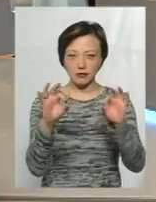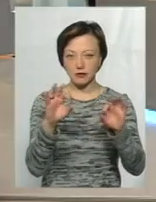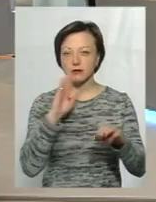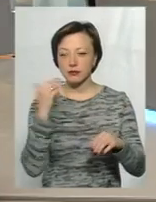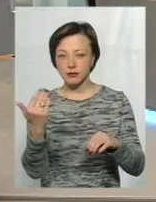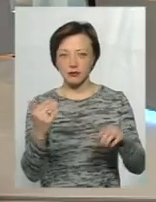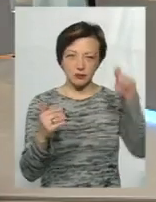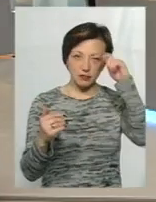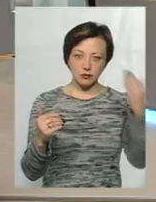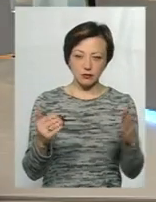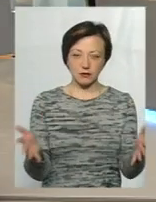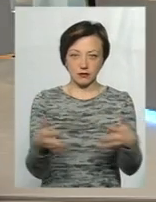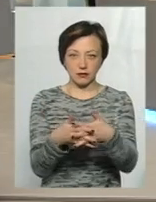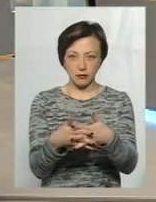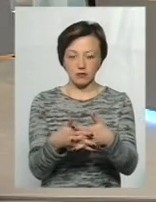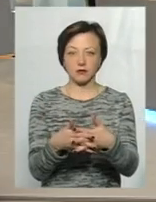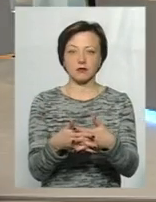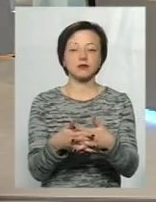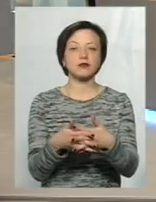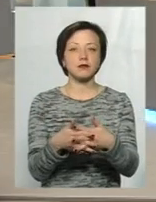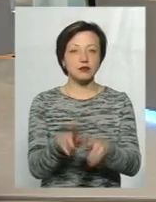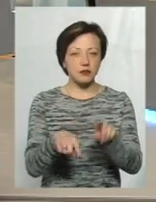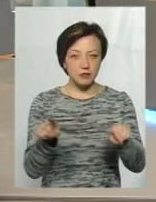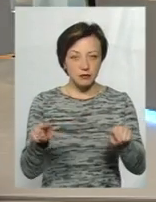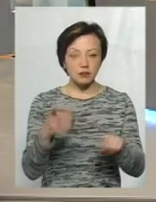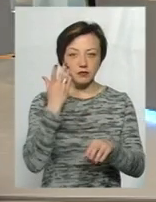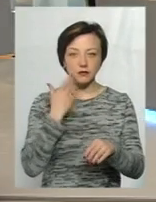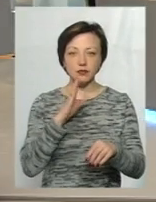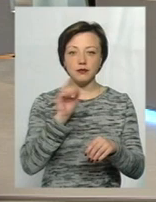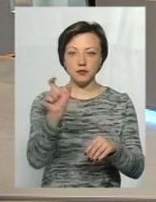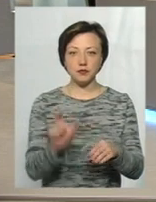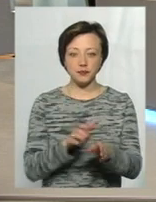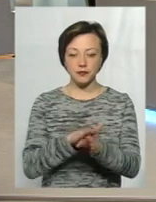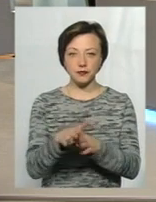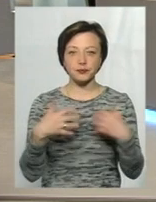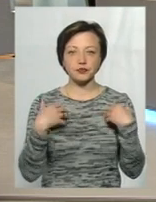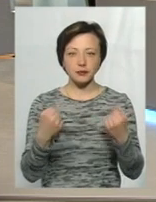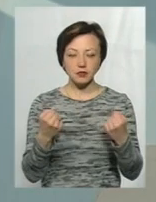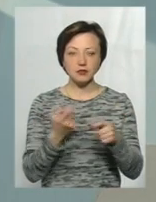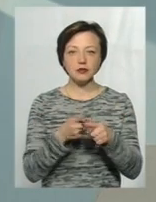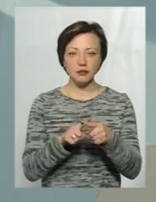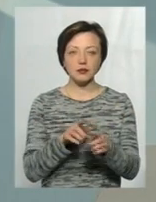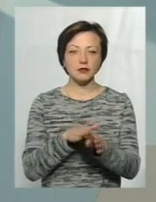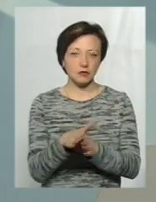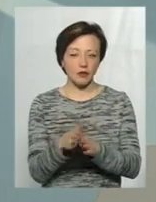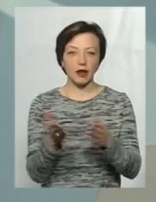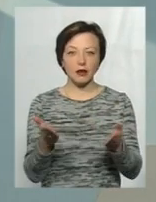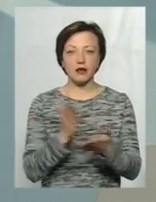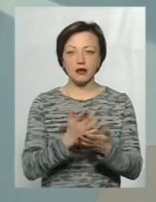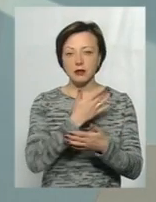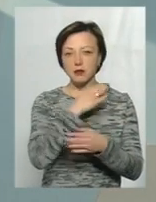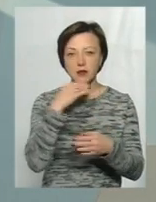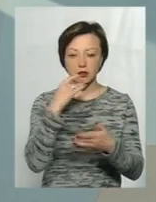що і запліднюють яйцеклітину подеколи, коли жінка абсолютно здорова, це відбувається. Тобто є